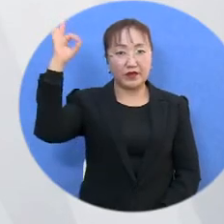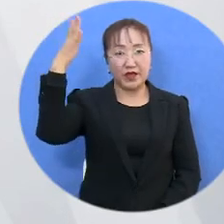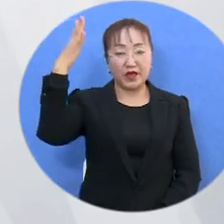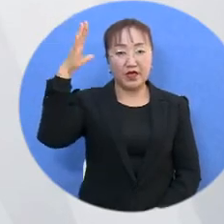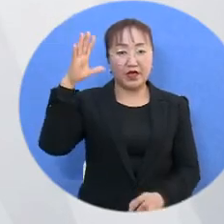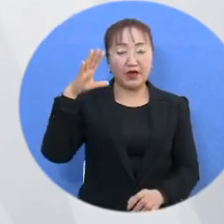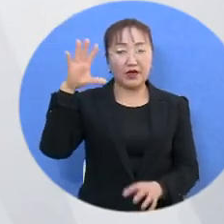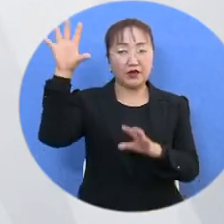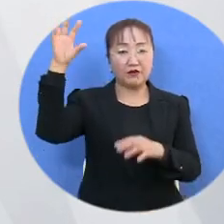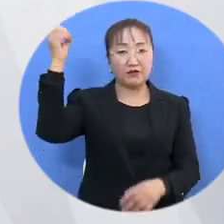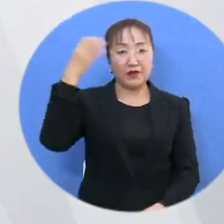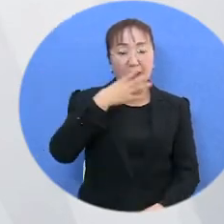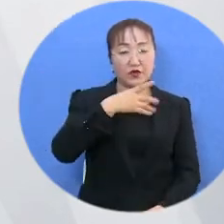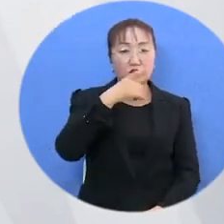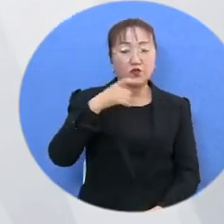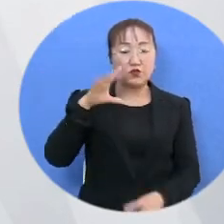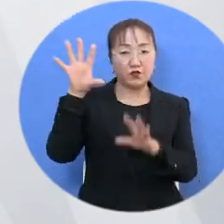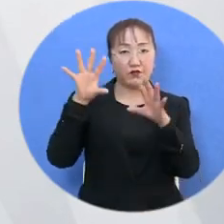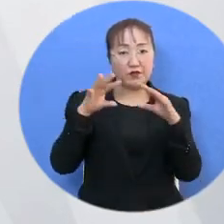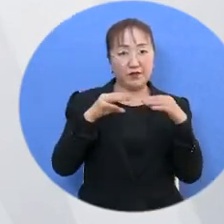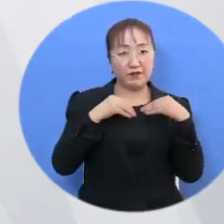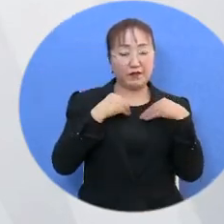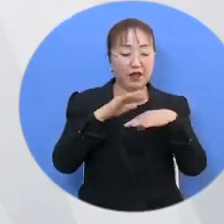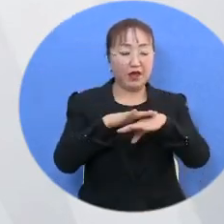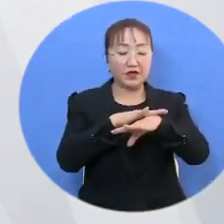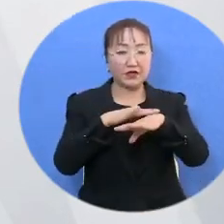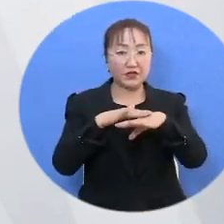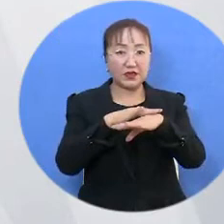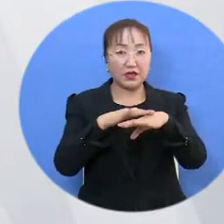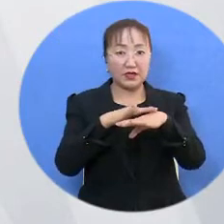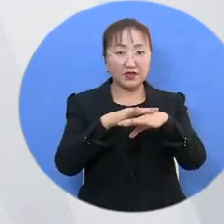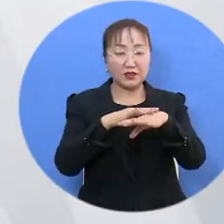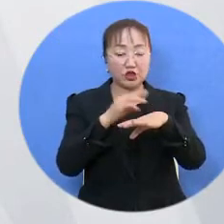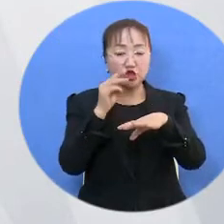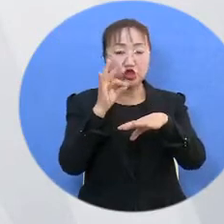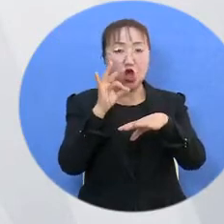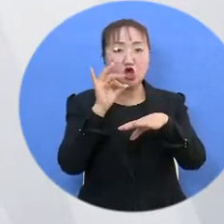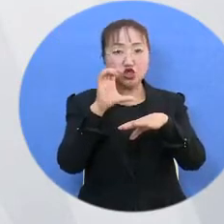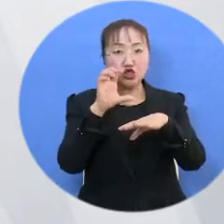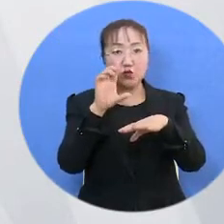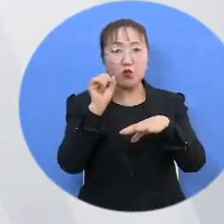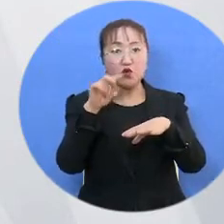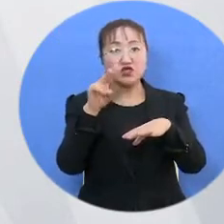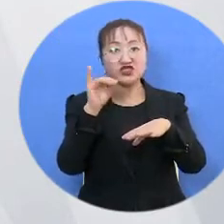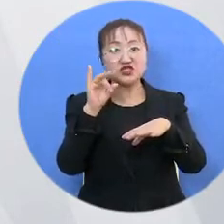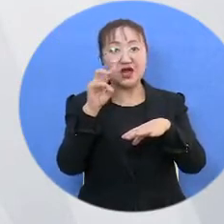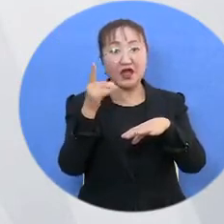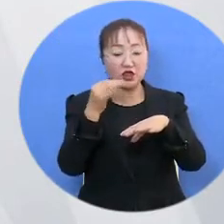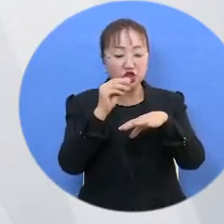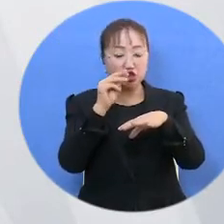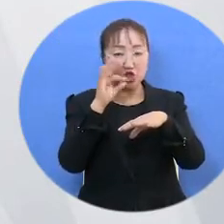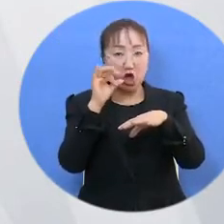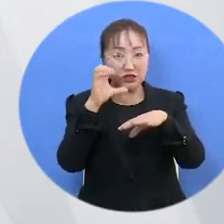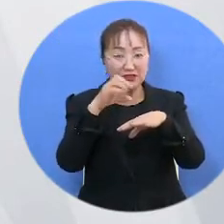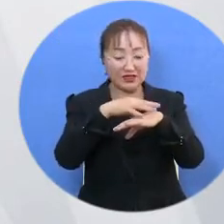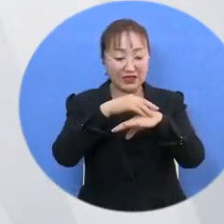махбод ягаан туяаг авч ашигладаг. За, бид нэр арьсаар тосны булчирханаас тослог ялгарч, тэр нь витамин D-д